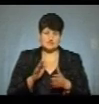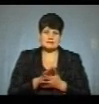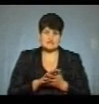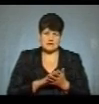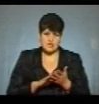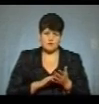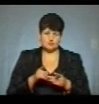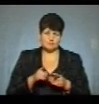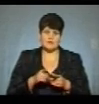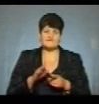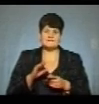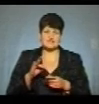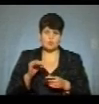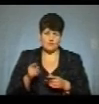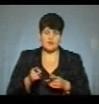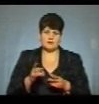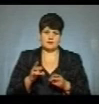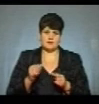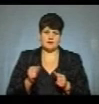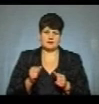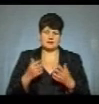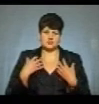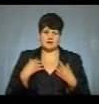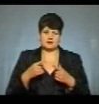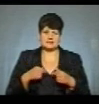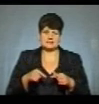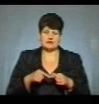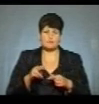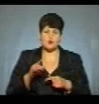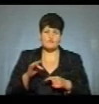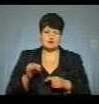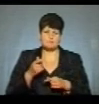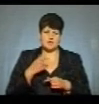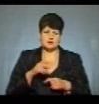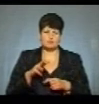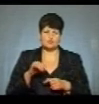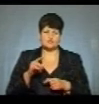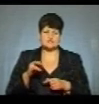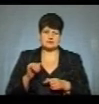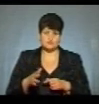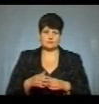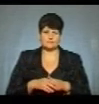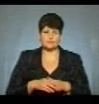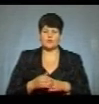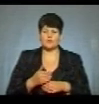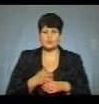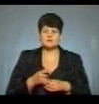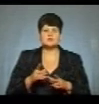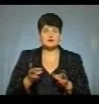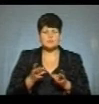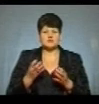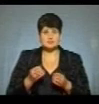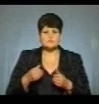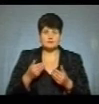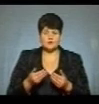про те, щоб ви відреагували на начальника сектора провінції пана Музику щодо підробки документів? Чи до вас потрібно також